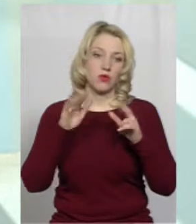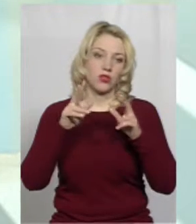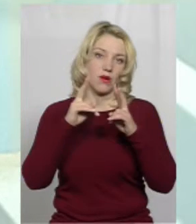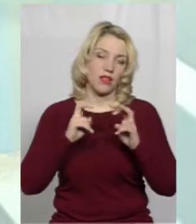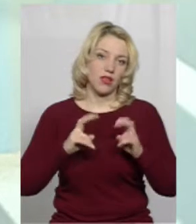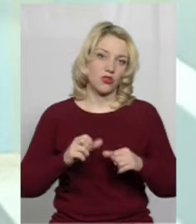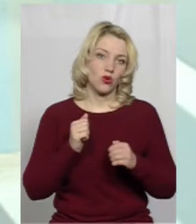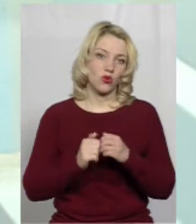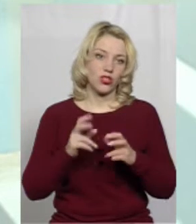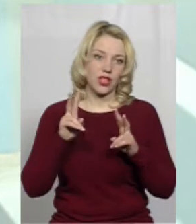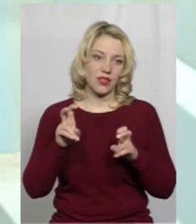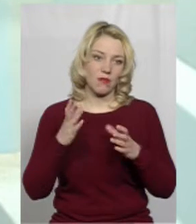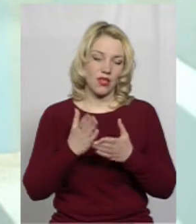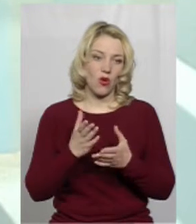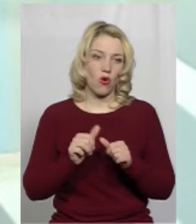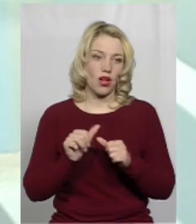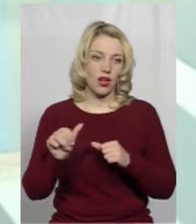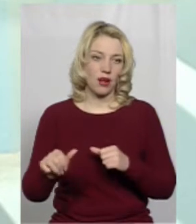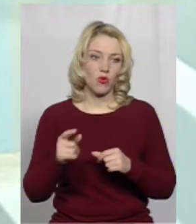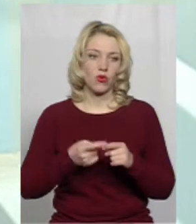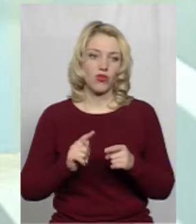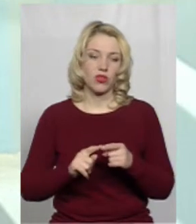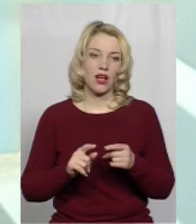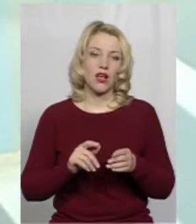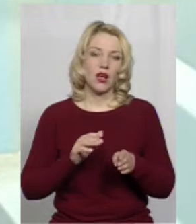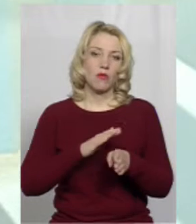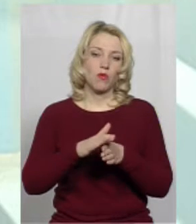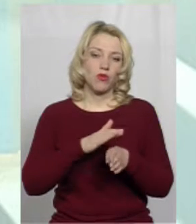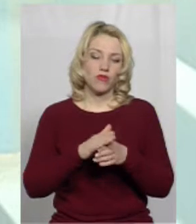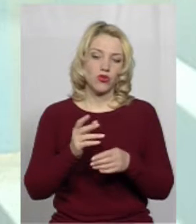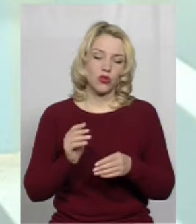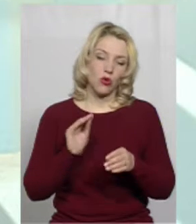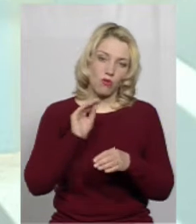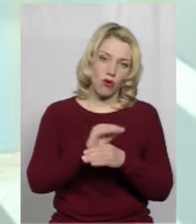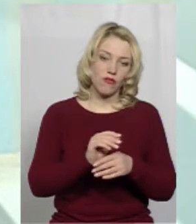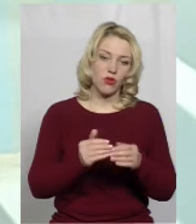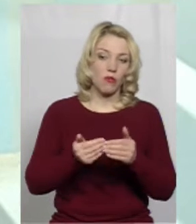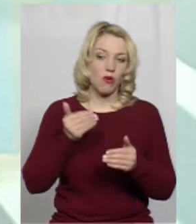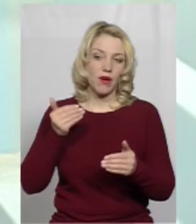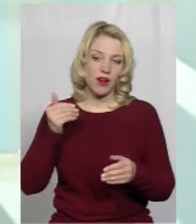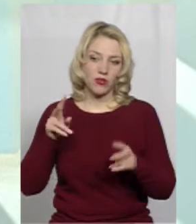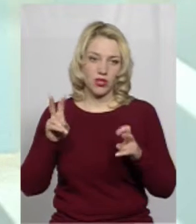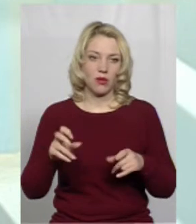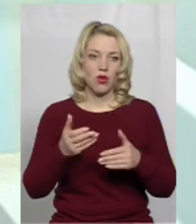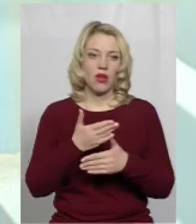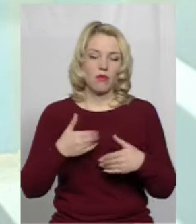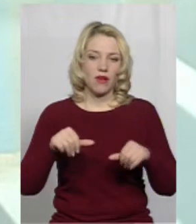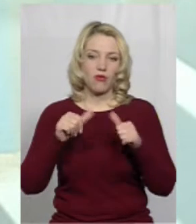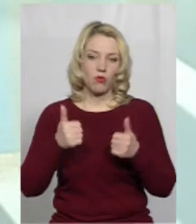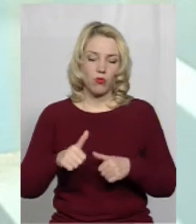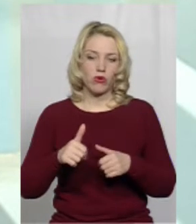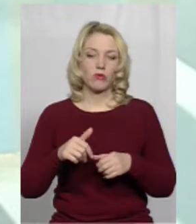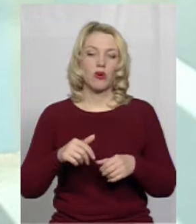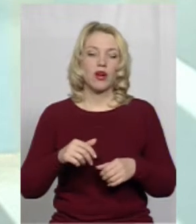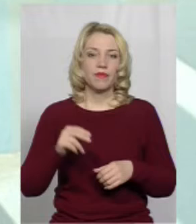аналізуємо. Кожна тема є окремою, але вона доповнює попередню тему. Тобто ми формуємо навички критичного мислення.